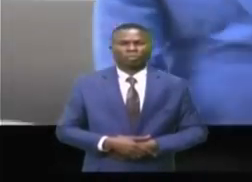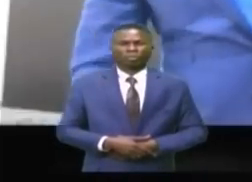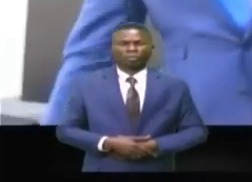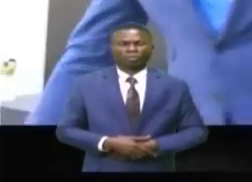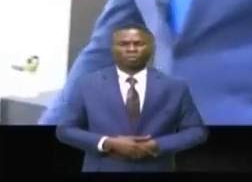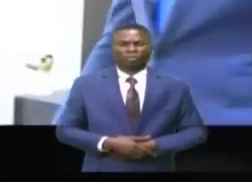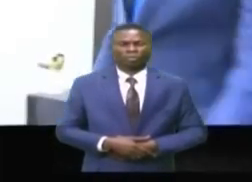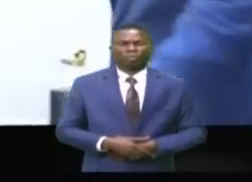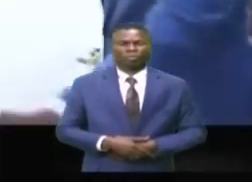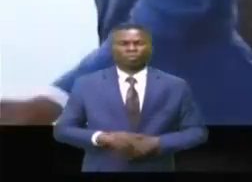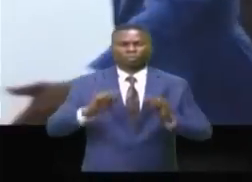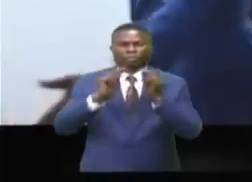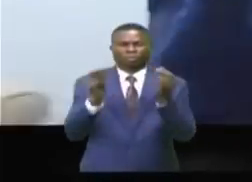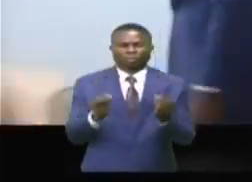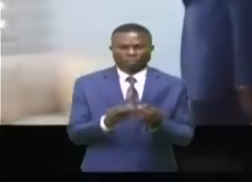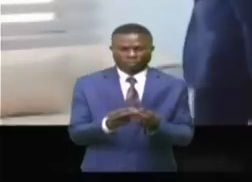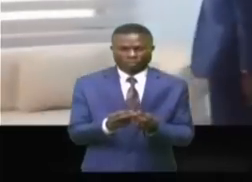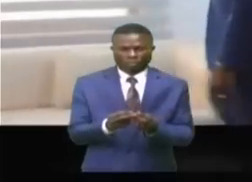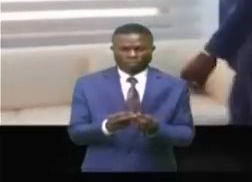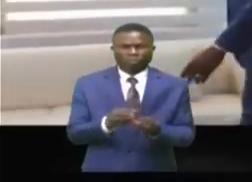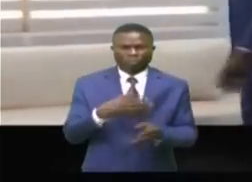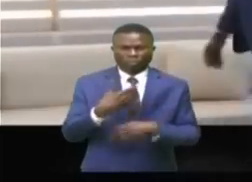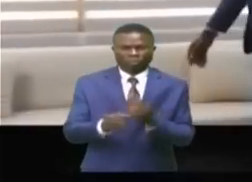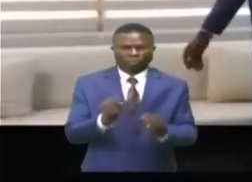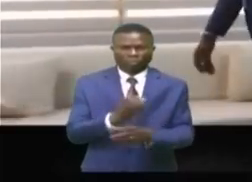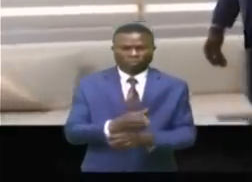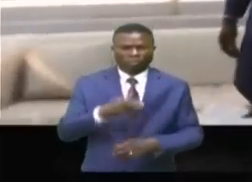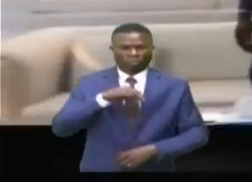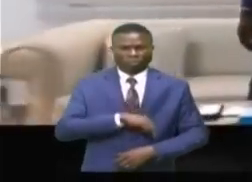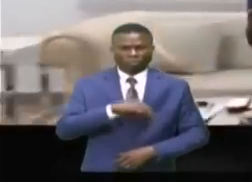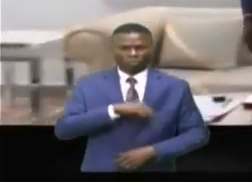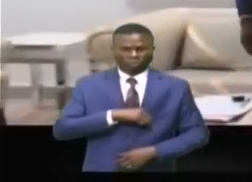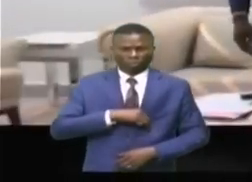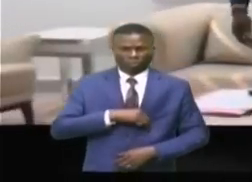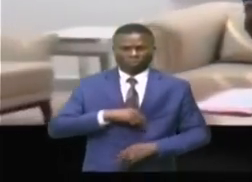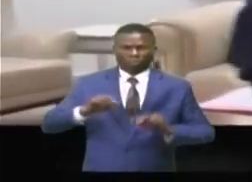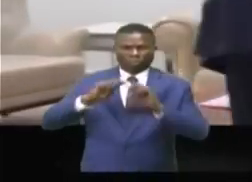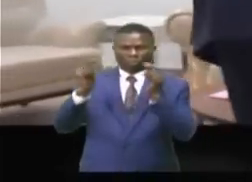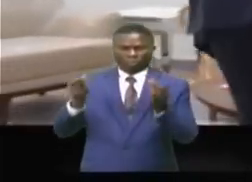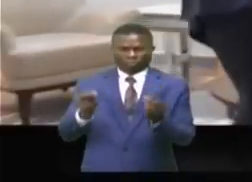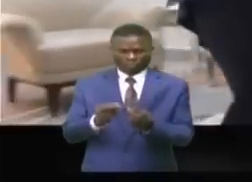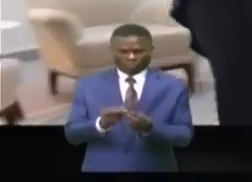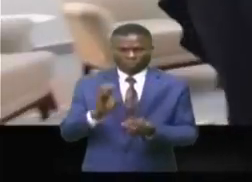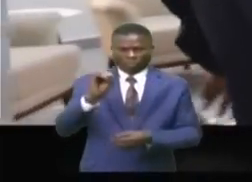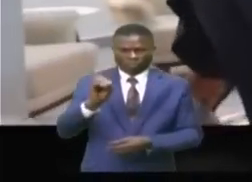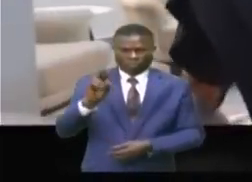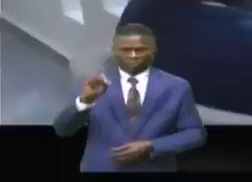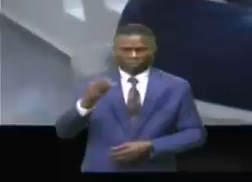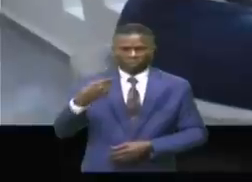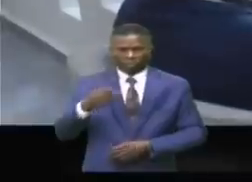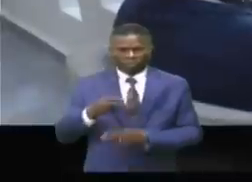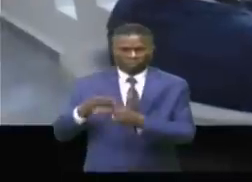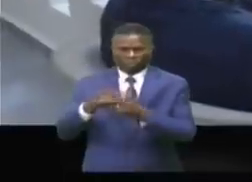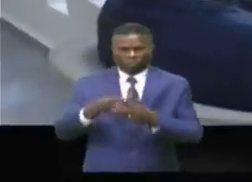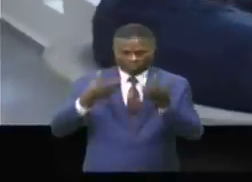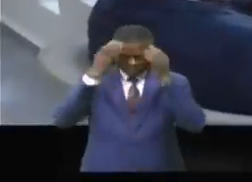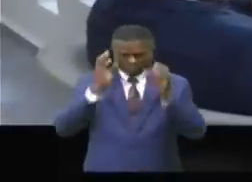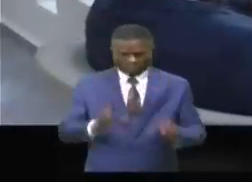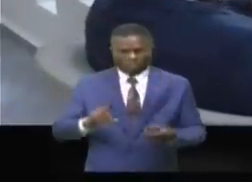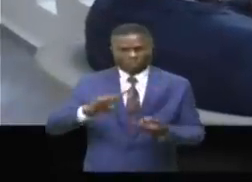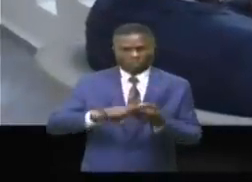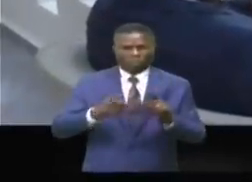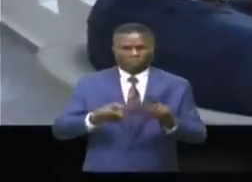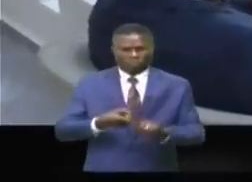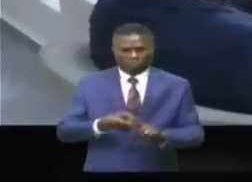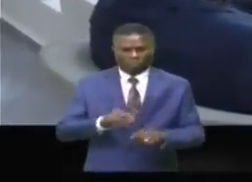acteurs étatiques intervenant dans la réalisation de la mission de l'agence de pilotage de coordination et de suivi de conventions de collaboration.